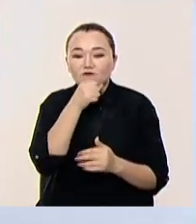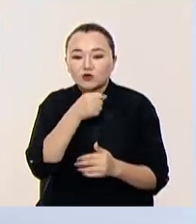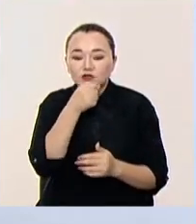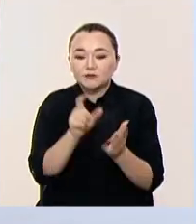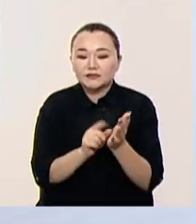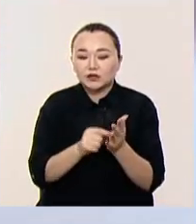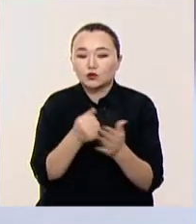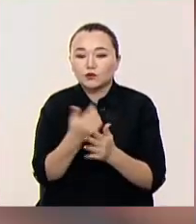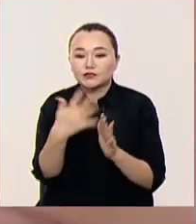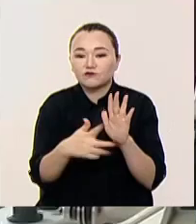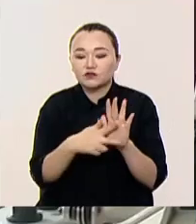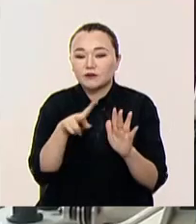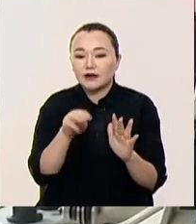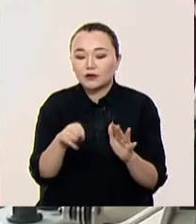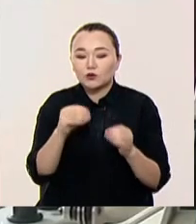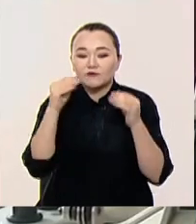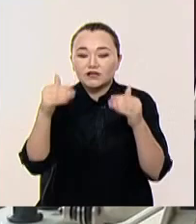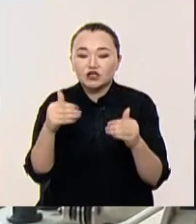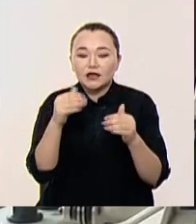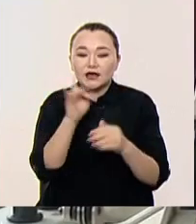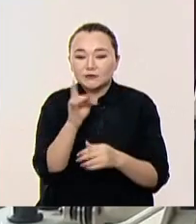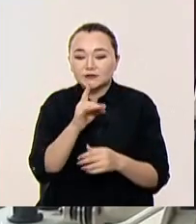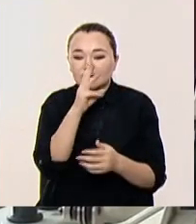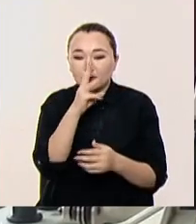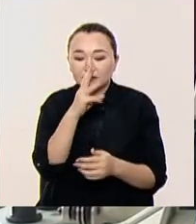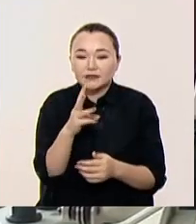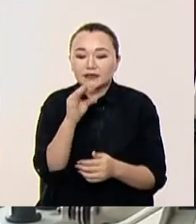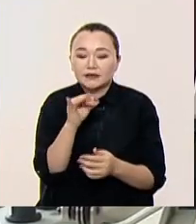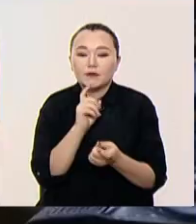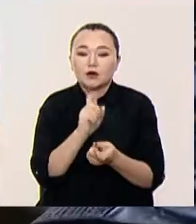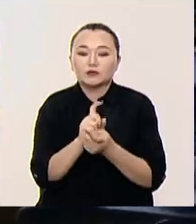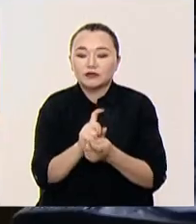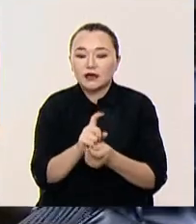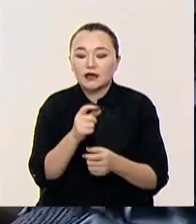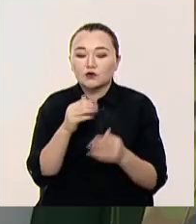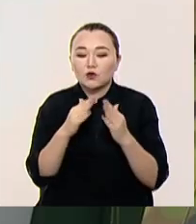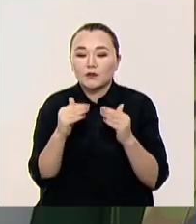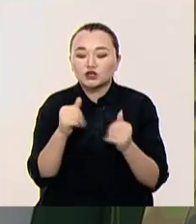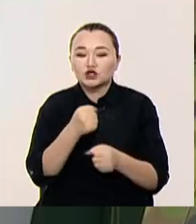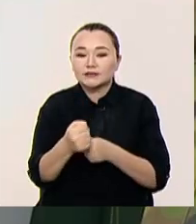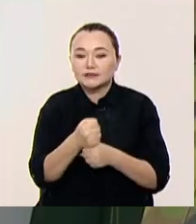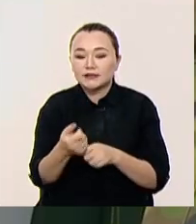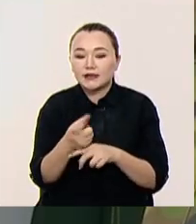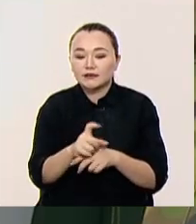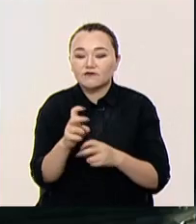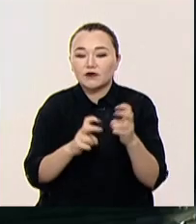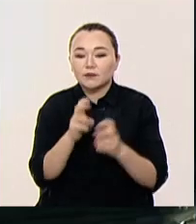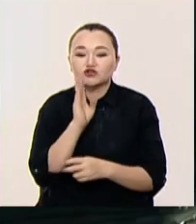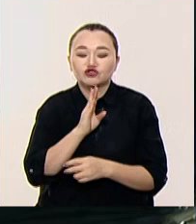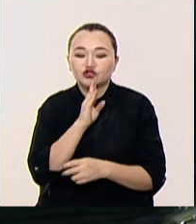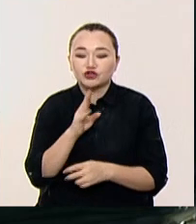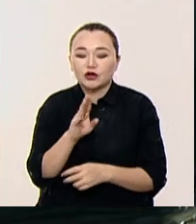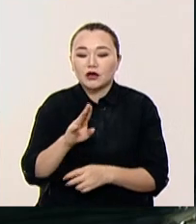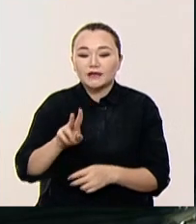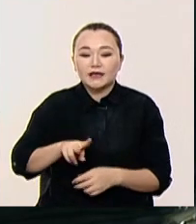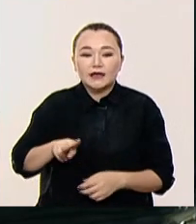женщин до 58 лет увеличит минимальный размер заработной платы бороться с бытовым насилием эту фабрику возглавляет женщина